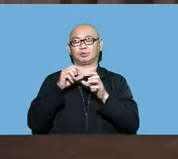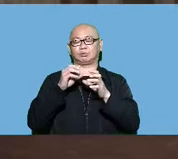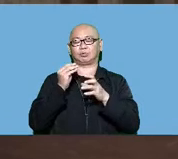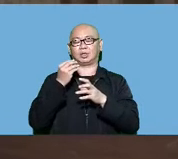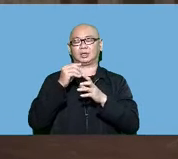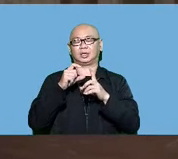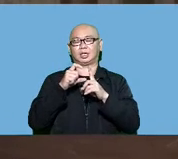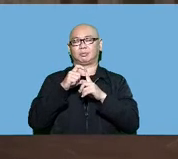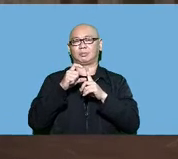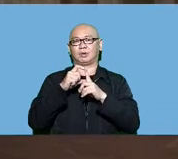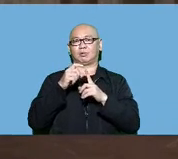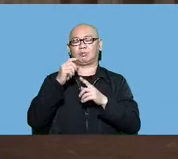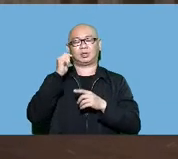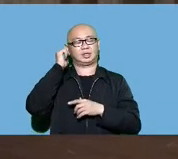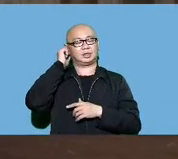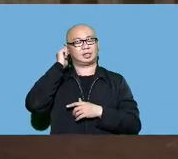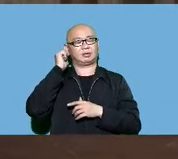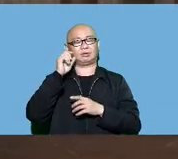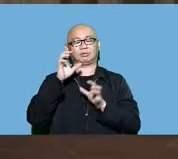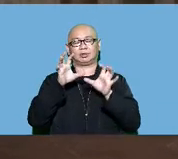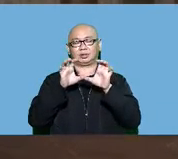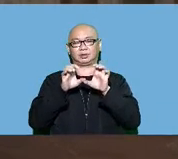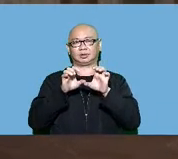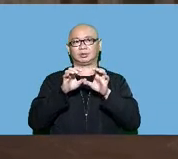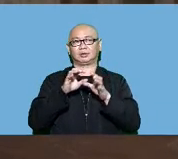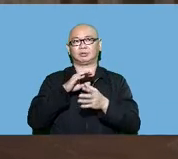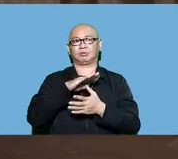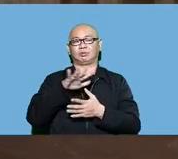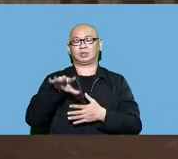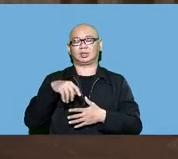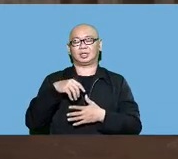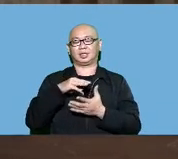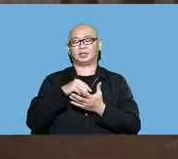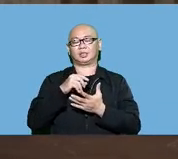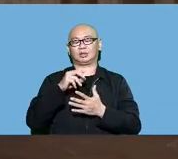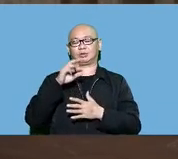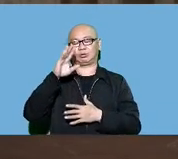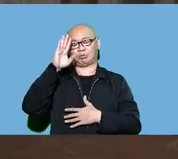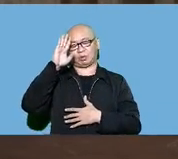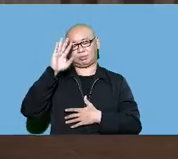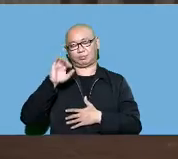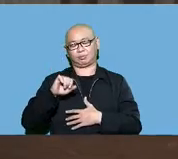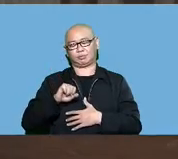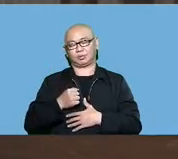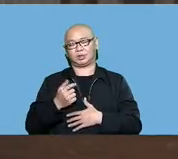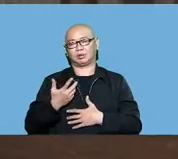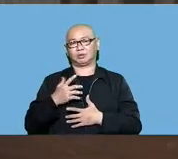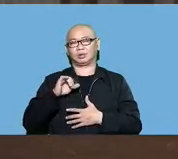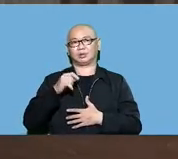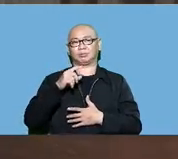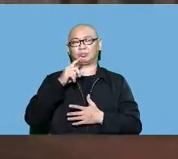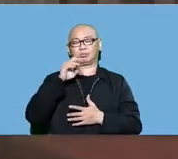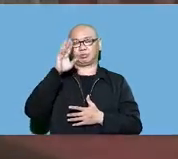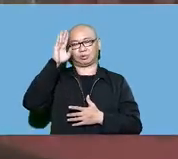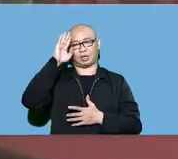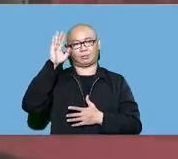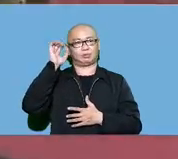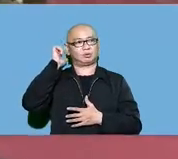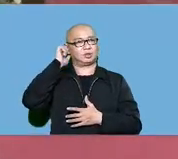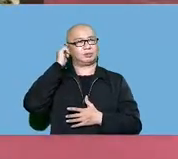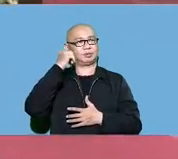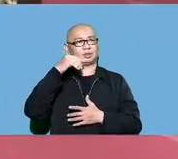Persatuan Universitas Negeri Semarang. Keluarga inti, suami atau istri, beserta putra-putri kami mohon dapat menempatkan